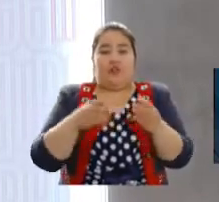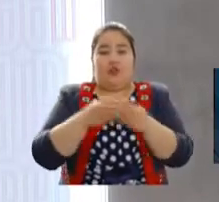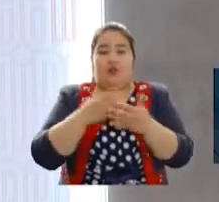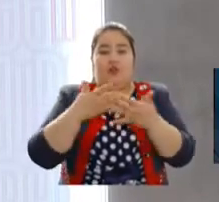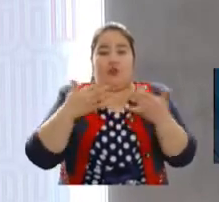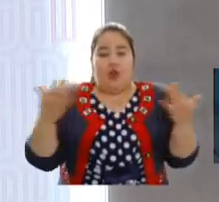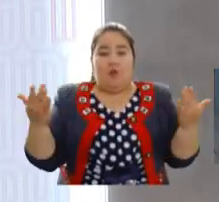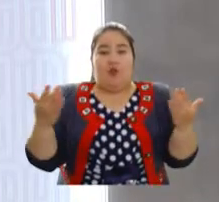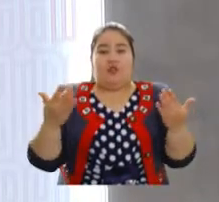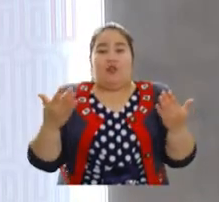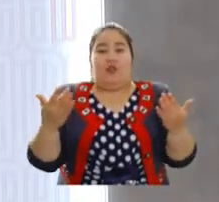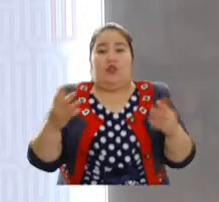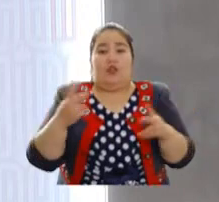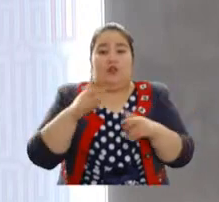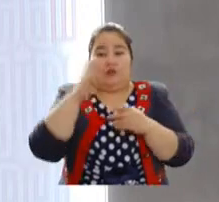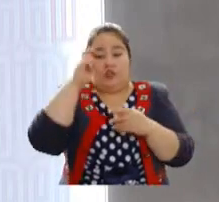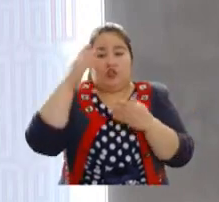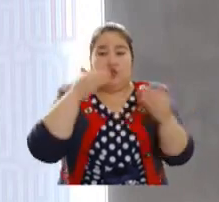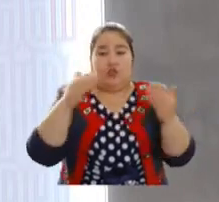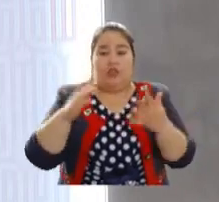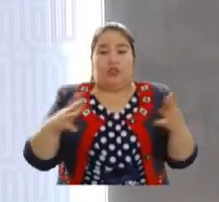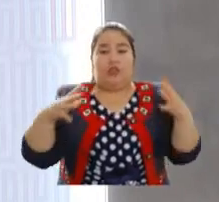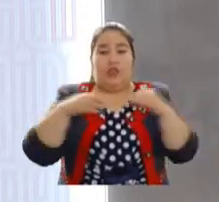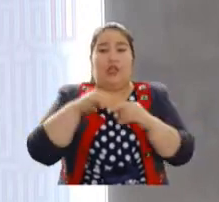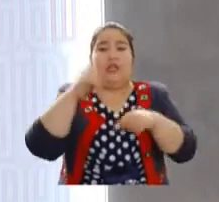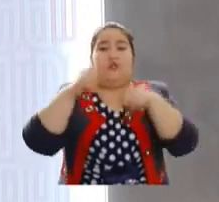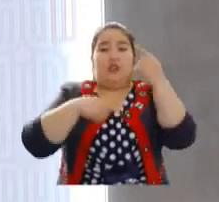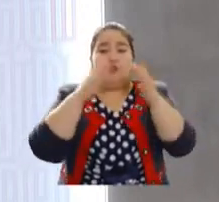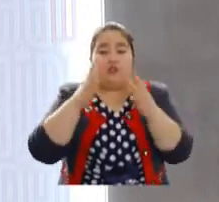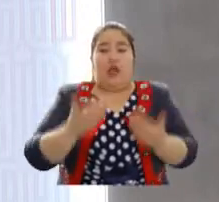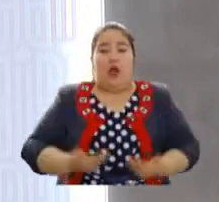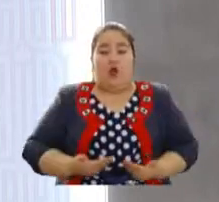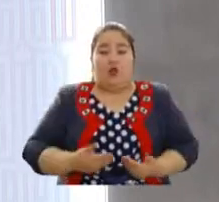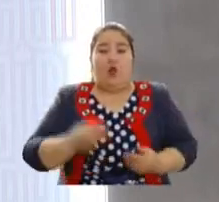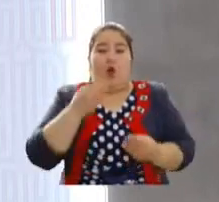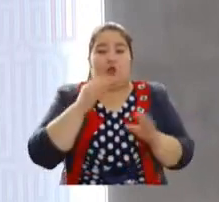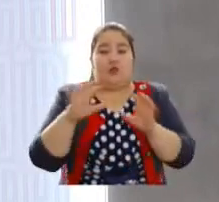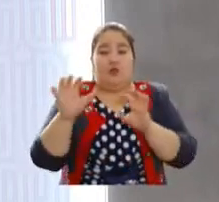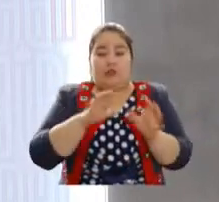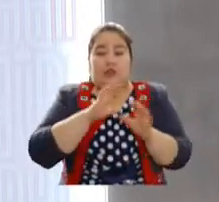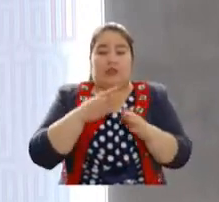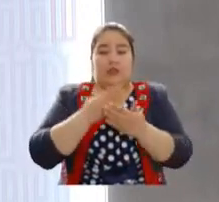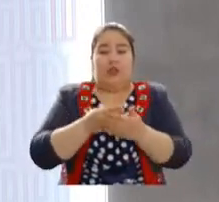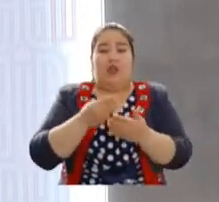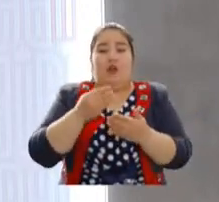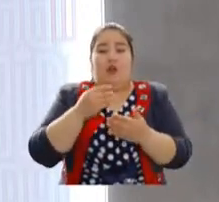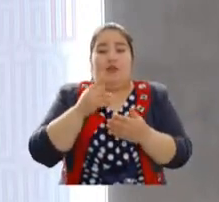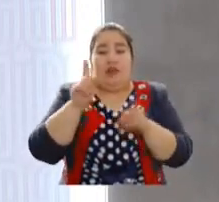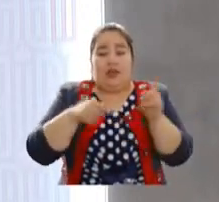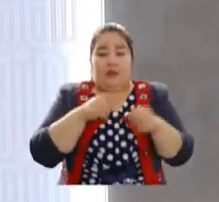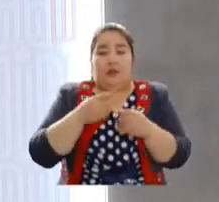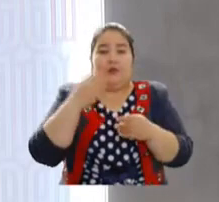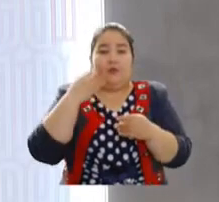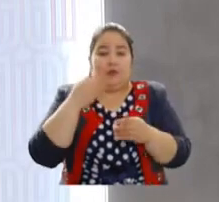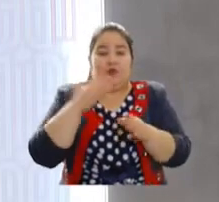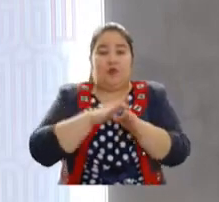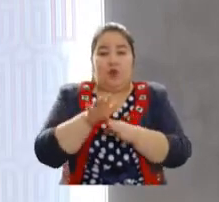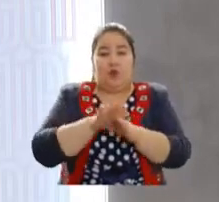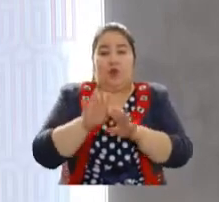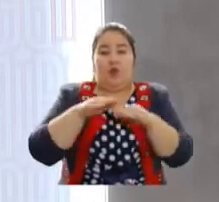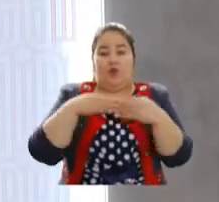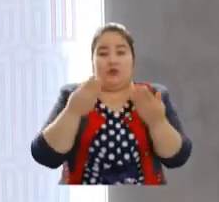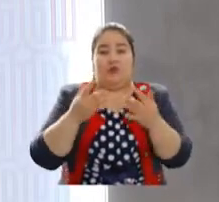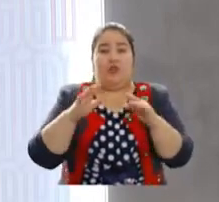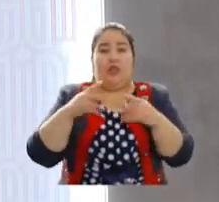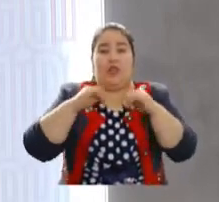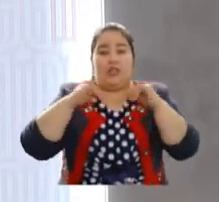boshqa tegishli mutasaddi tashkilotlar bilan kelgusida aholining oziq-ovqat mahsulotlariga bo'lgan talab to'liq qondirilishida